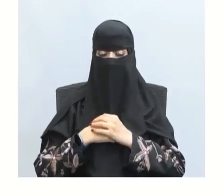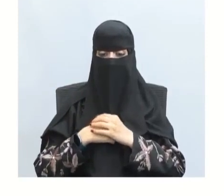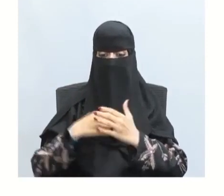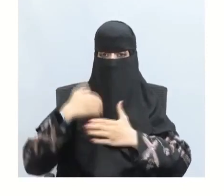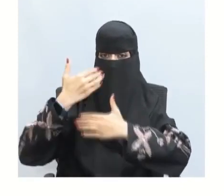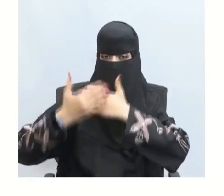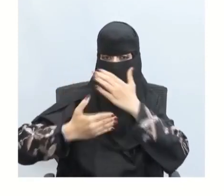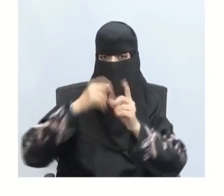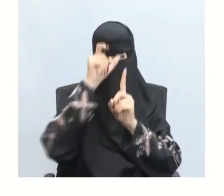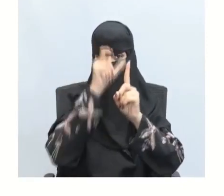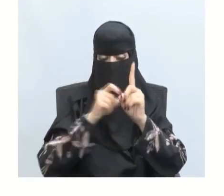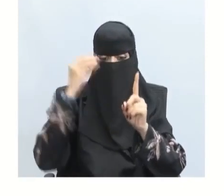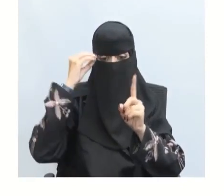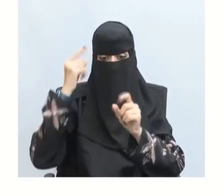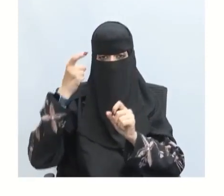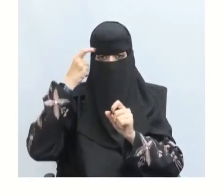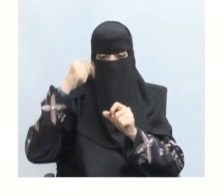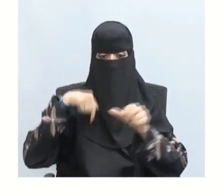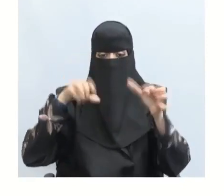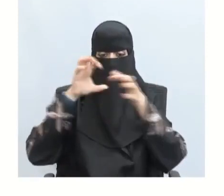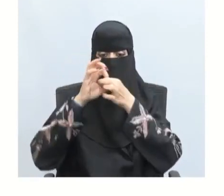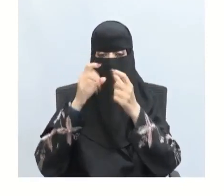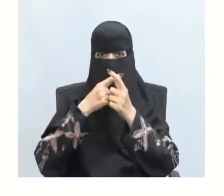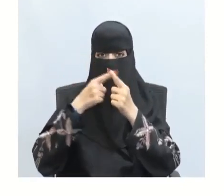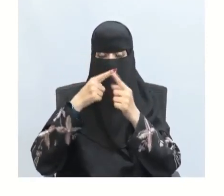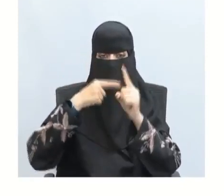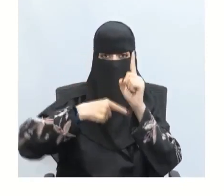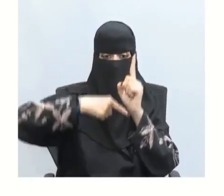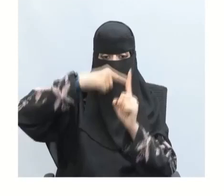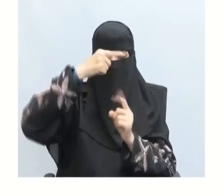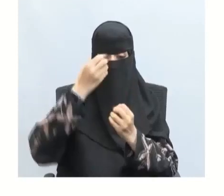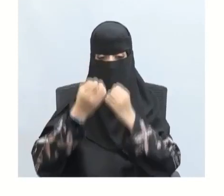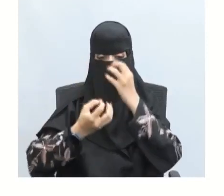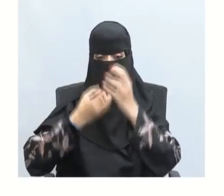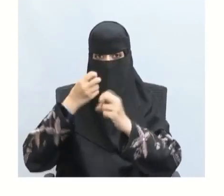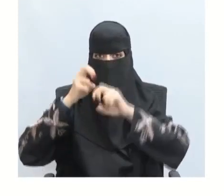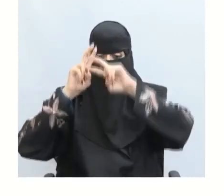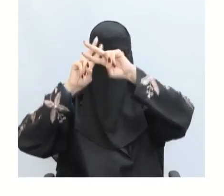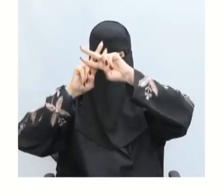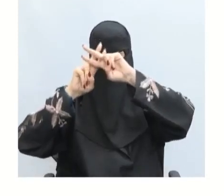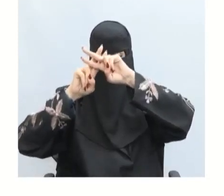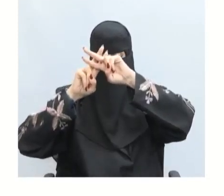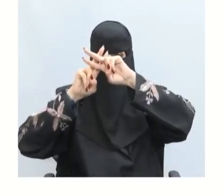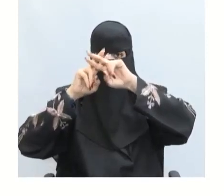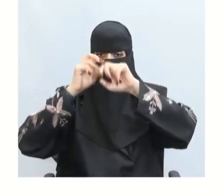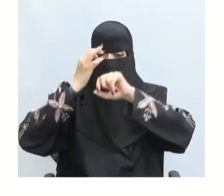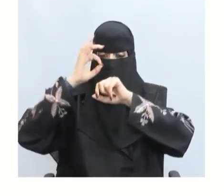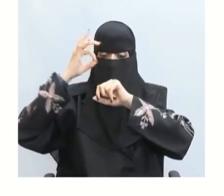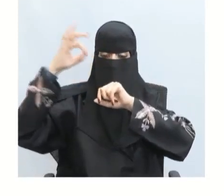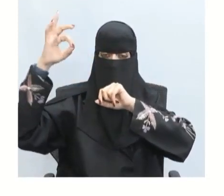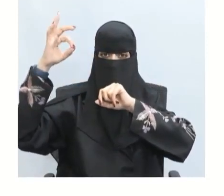حاول العلماء فهم العلاقه بين درجه حراره النجوم